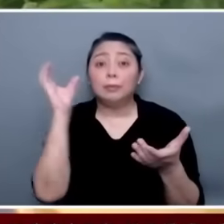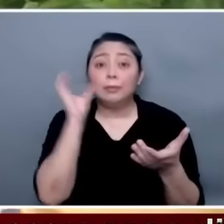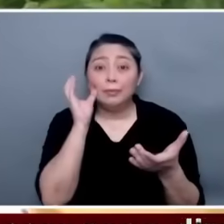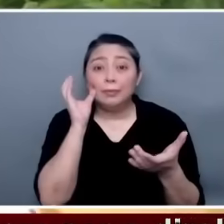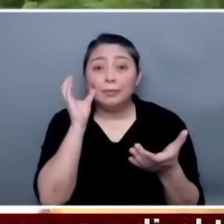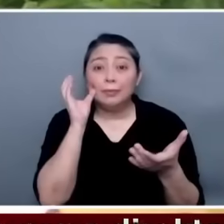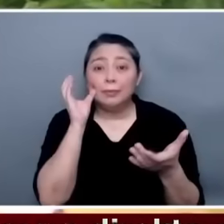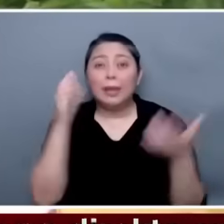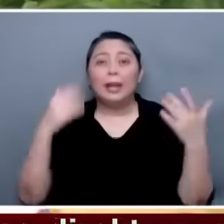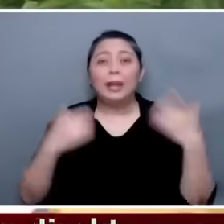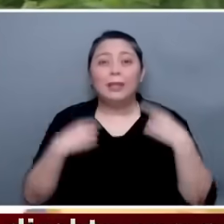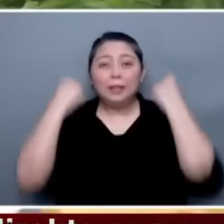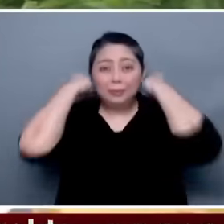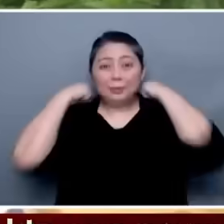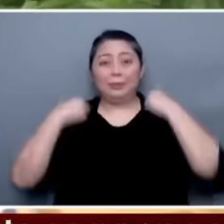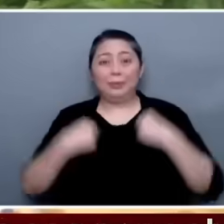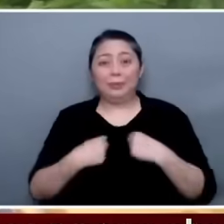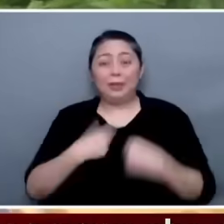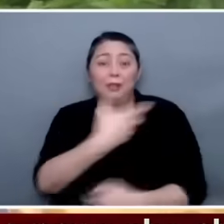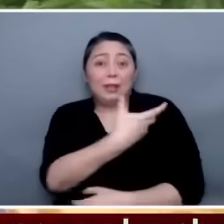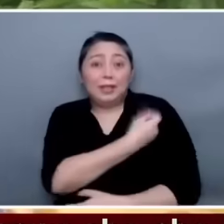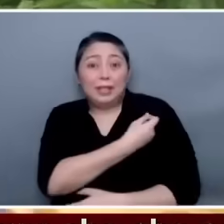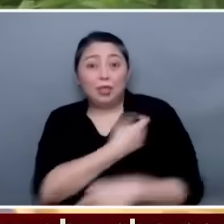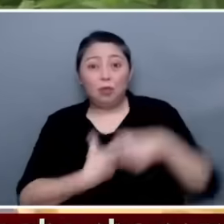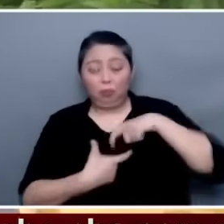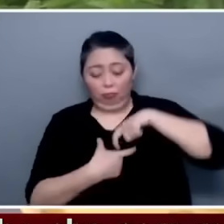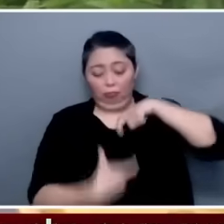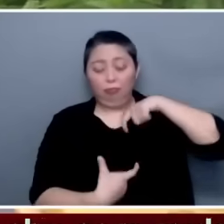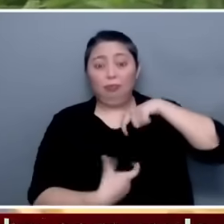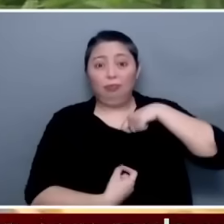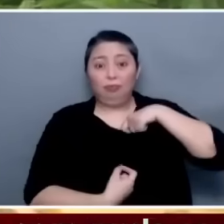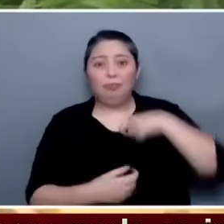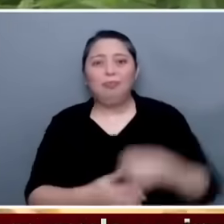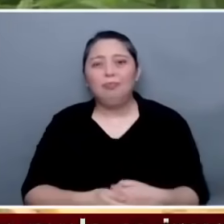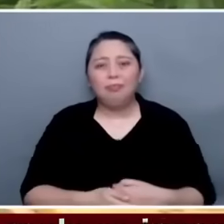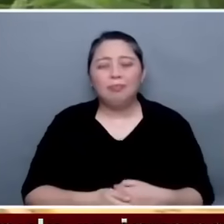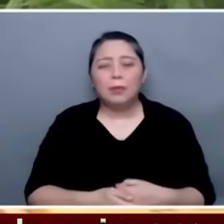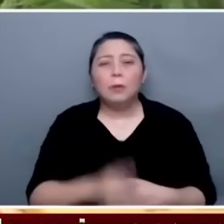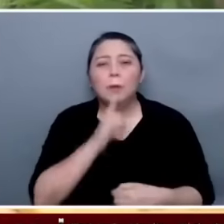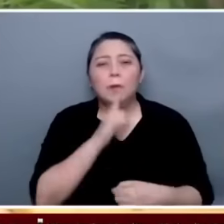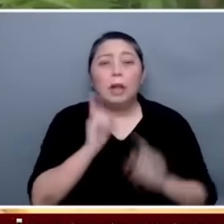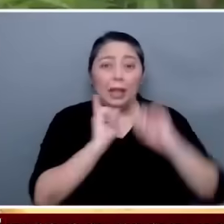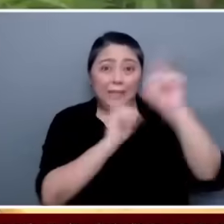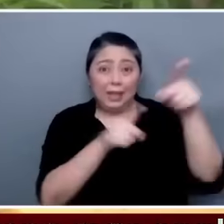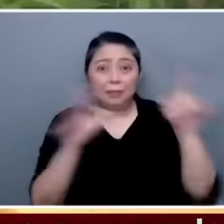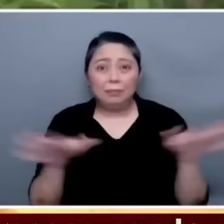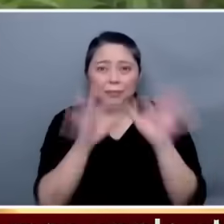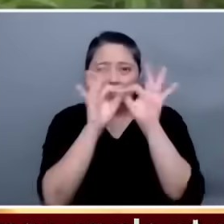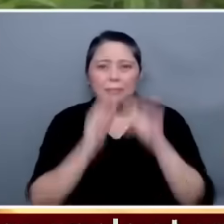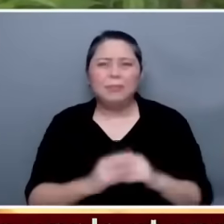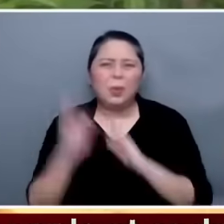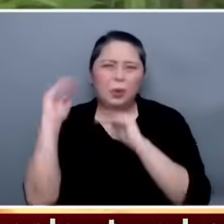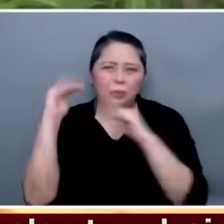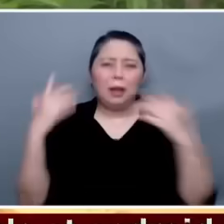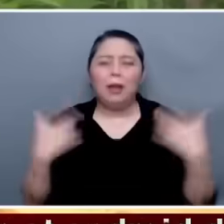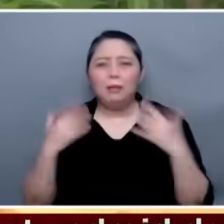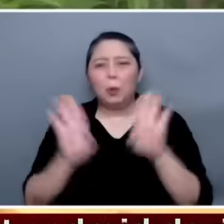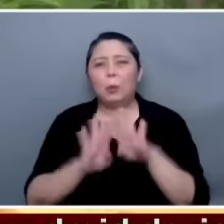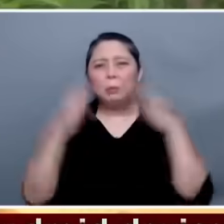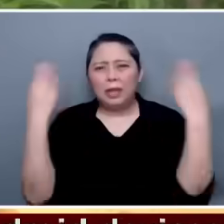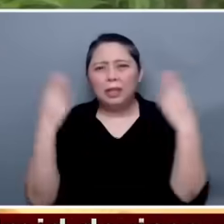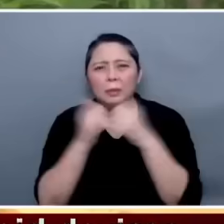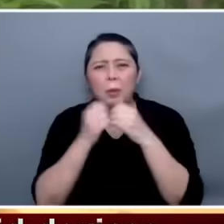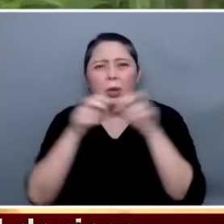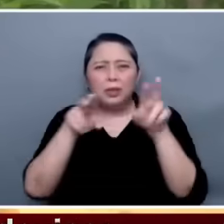Kung maaari lang, mas maganda yung open na talaga, yung maging normal na, para ang dami kasing